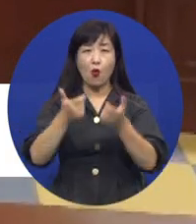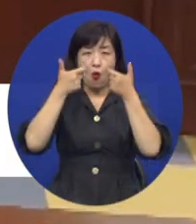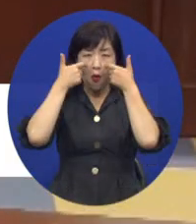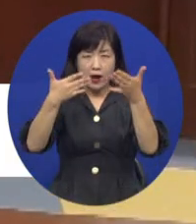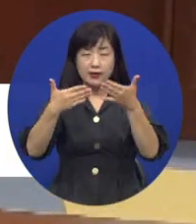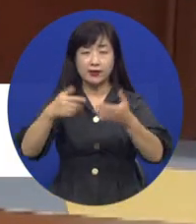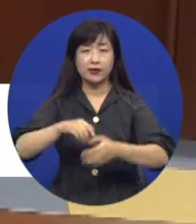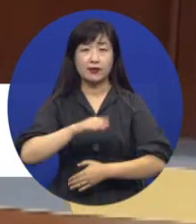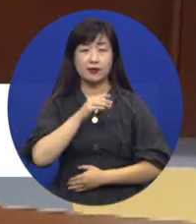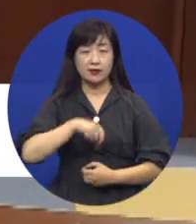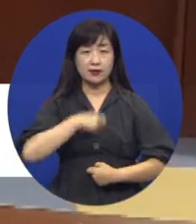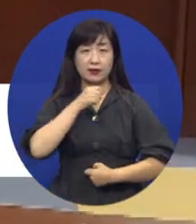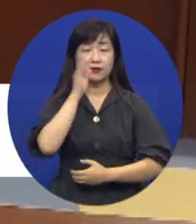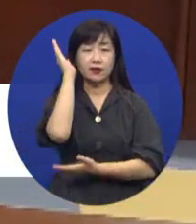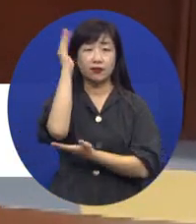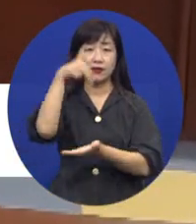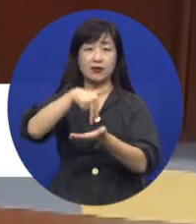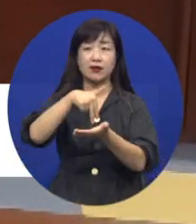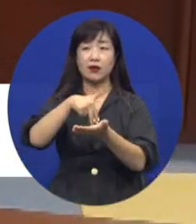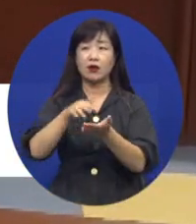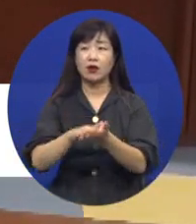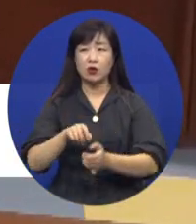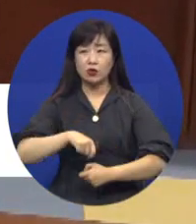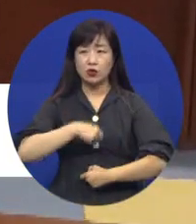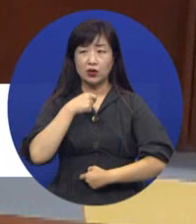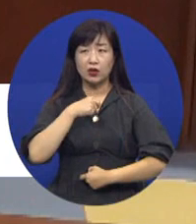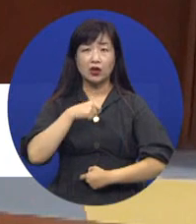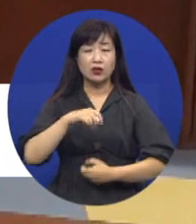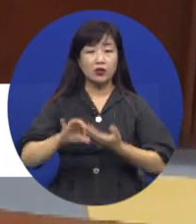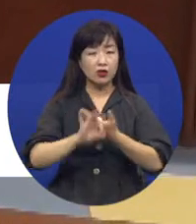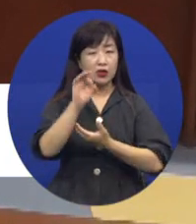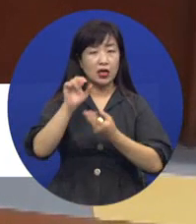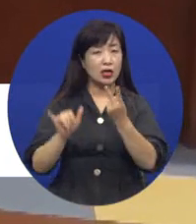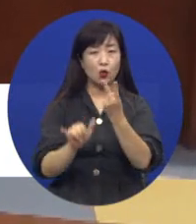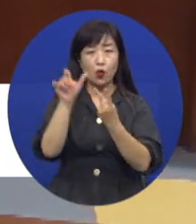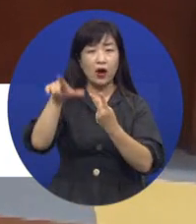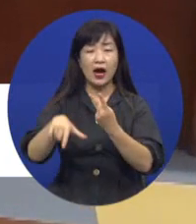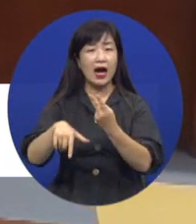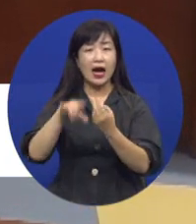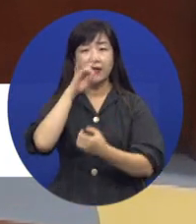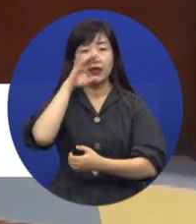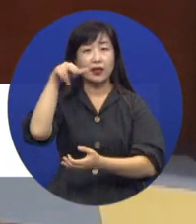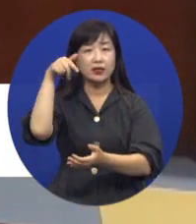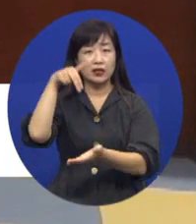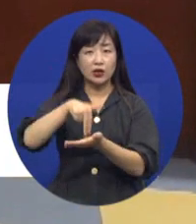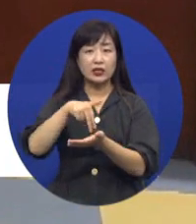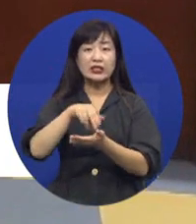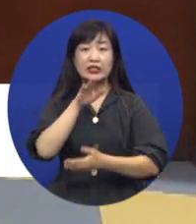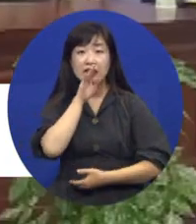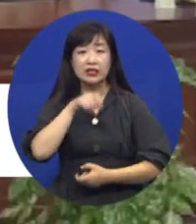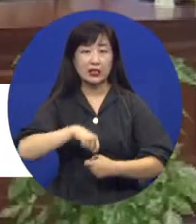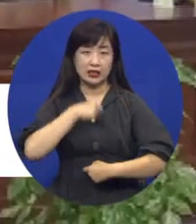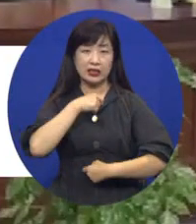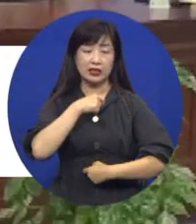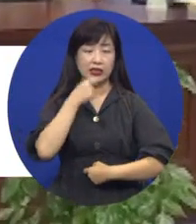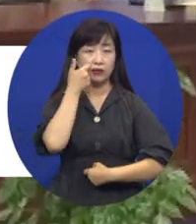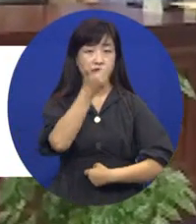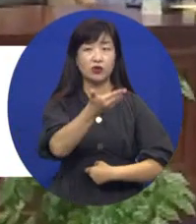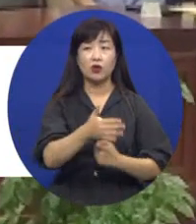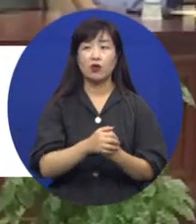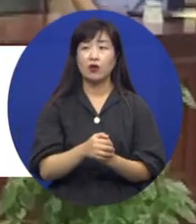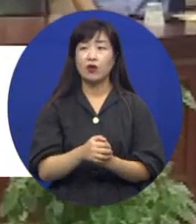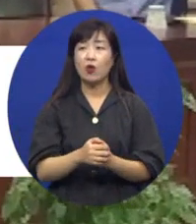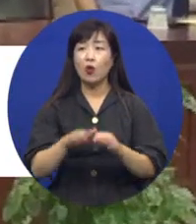말씀하시라고. 성산은 제공하면 안 된다라고 얘기하는 그 얘기가 정말 사실인지.